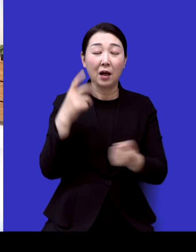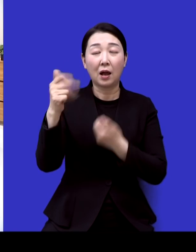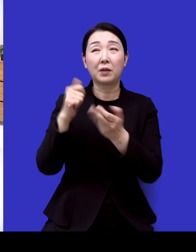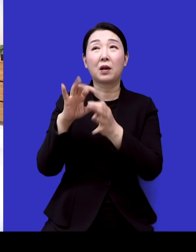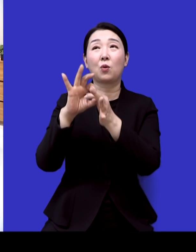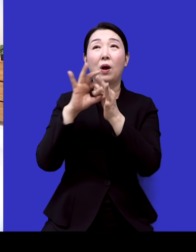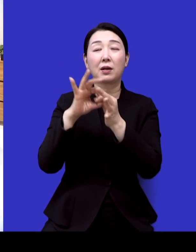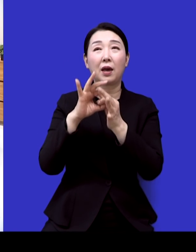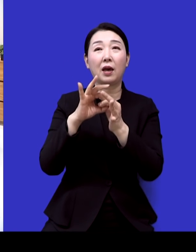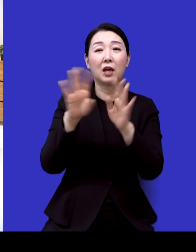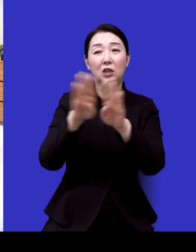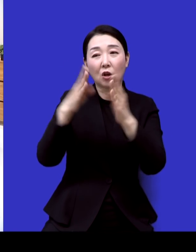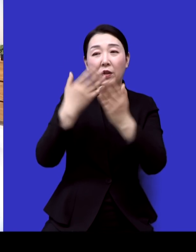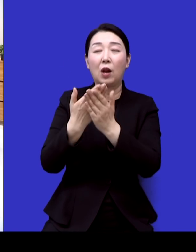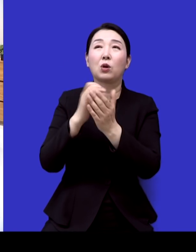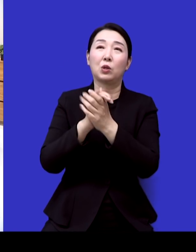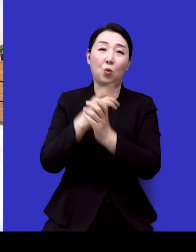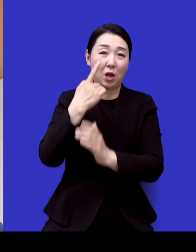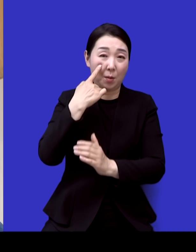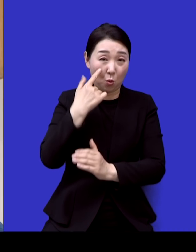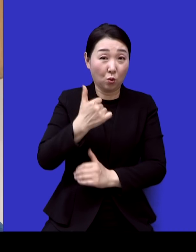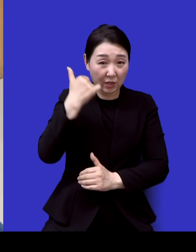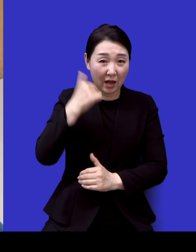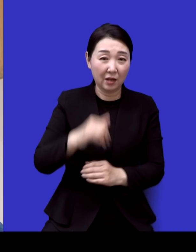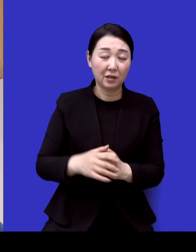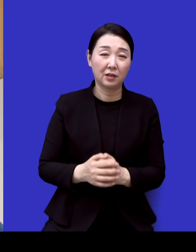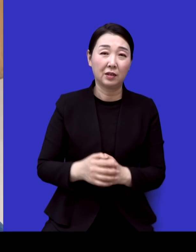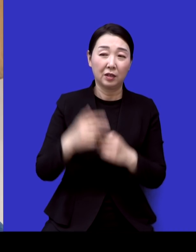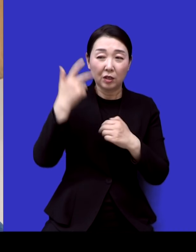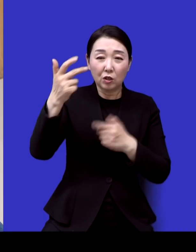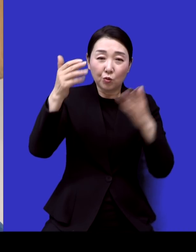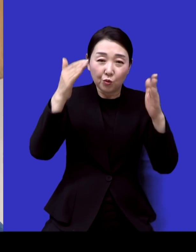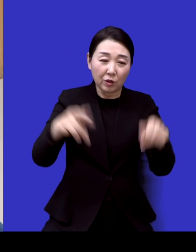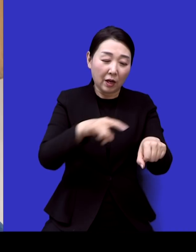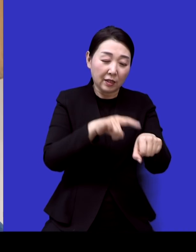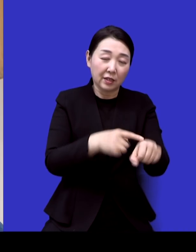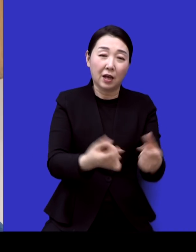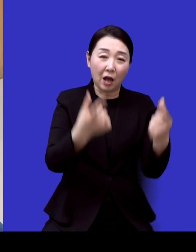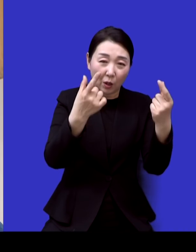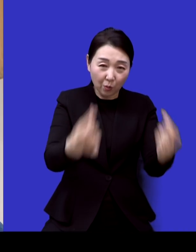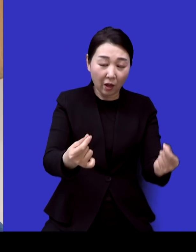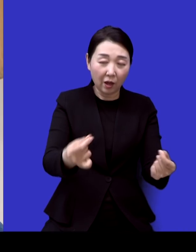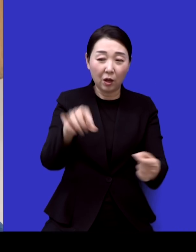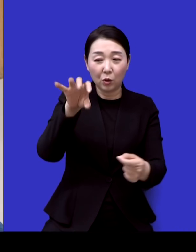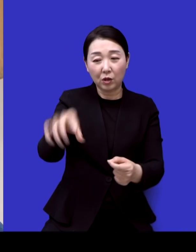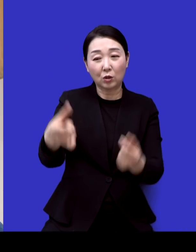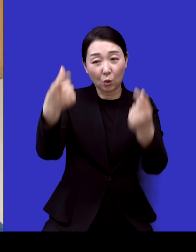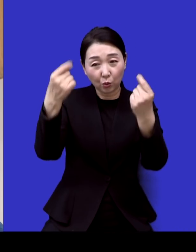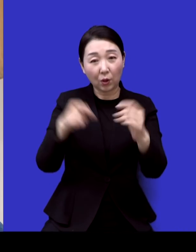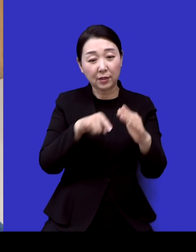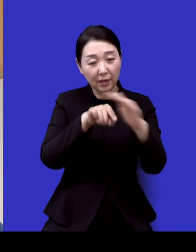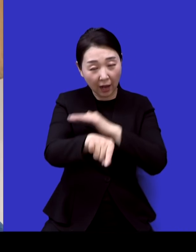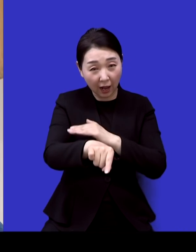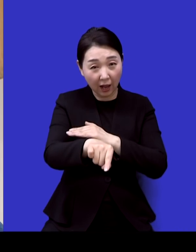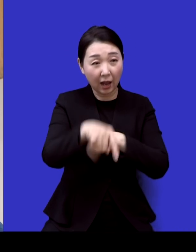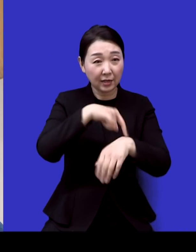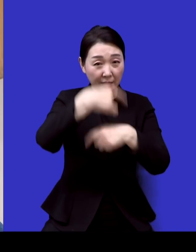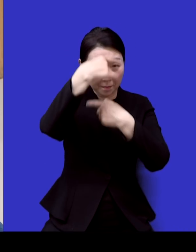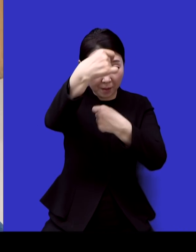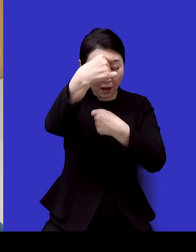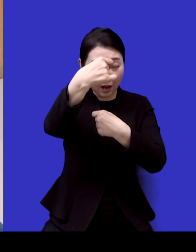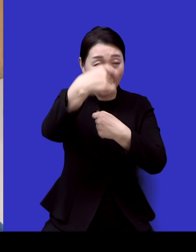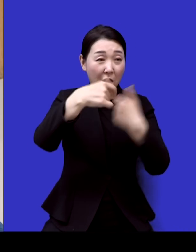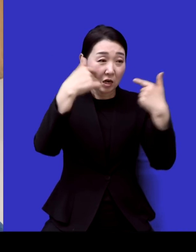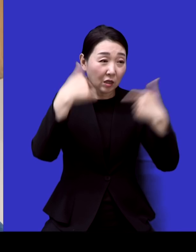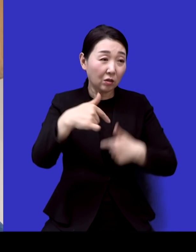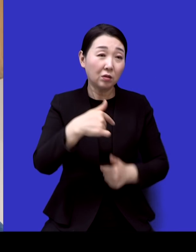관계를 열어달라고 기도해보자 했어요. 네. 그래서 일주일에 동일한 시간에 항상 공원으로 나갔는데요. 거기 저랑 똑같은 시간에